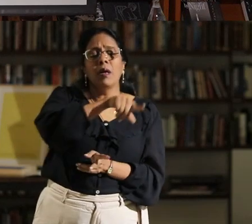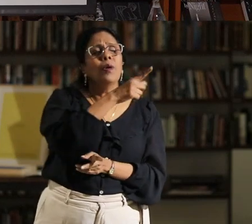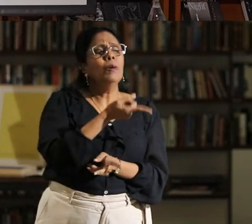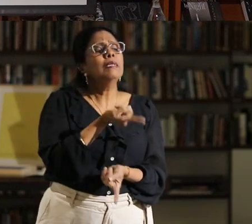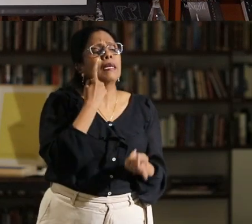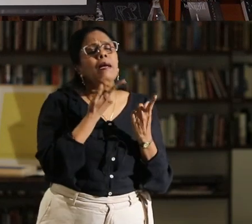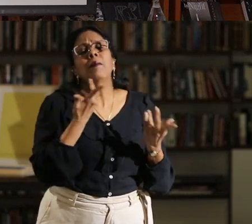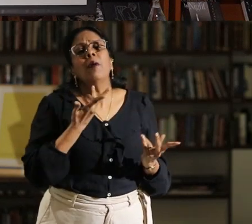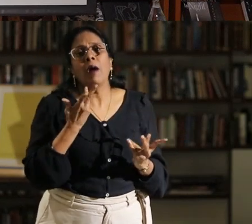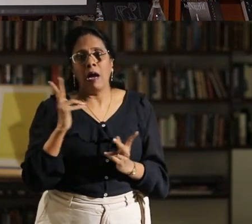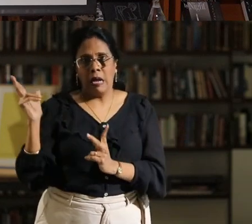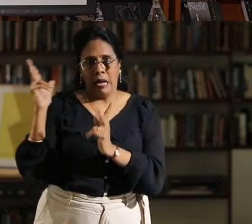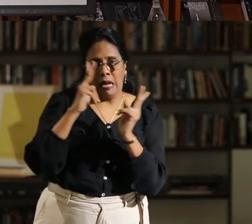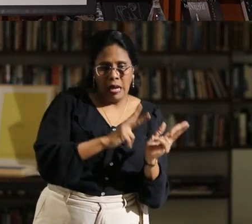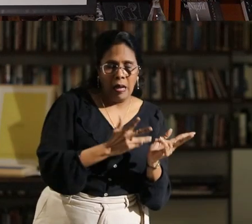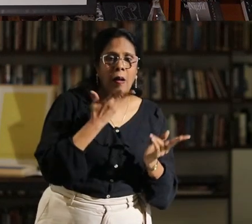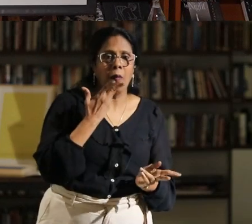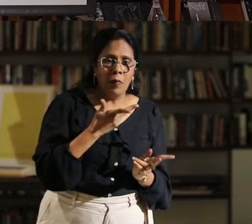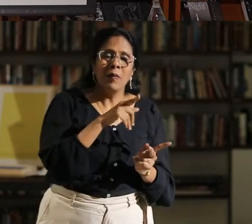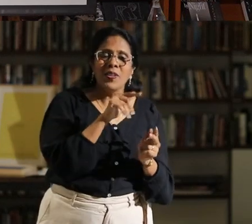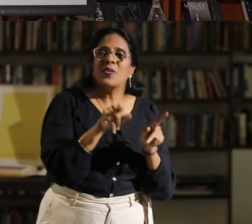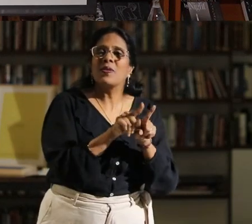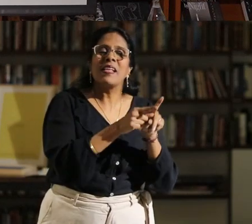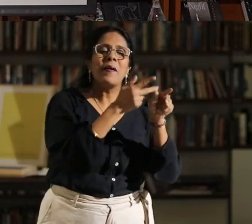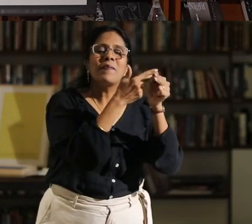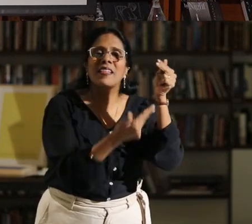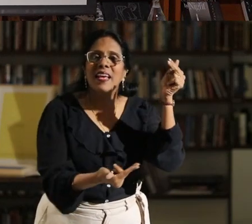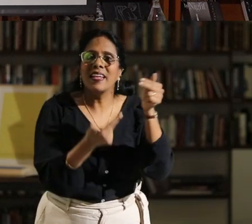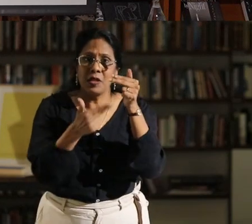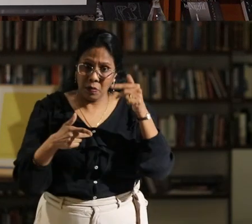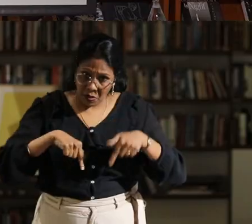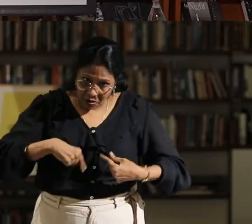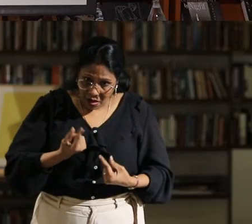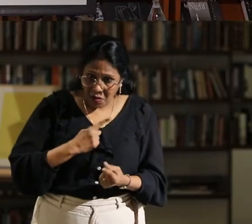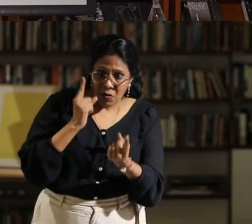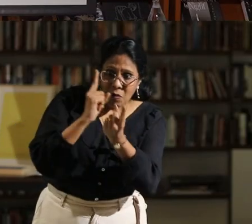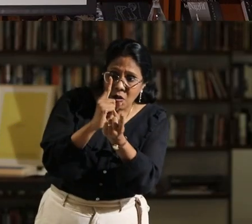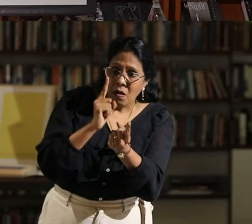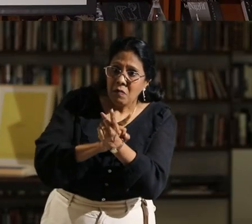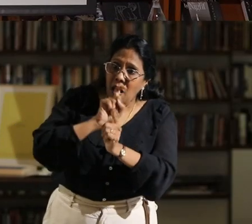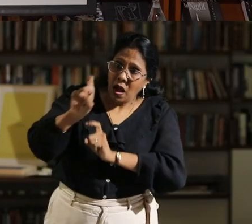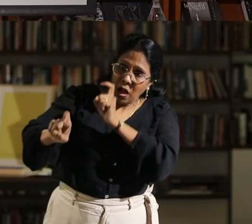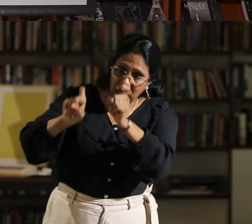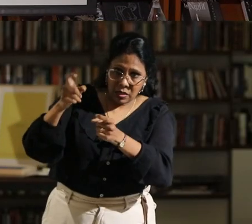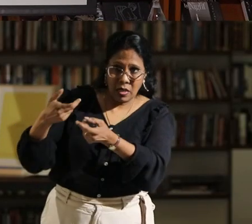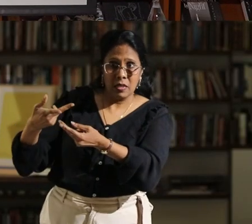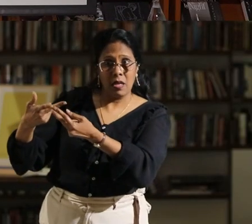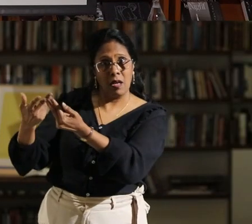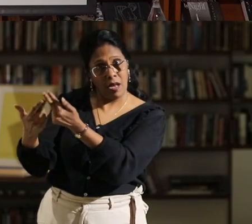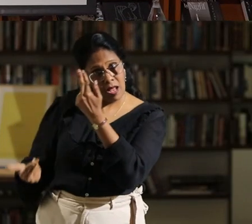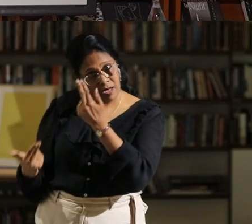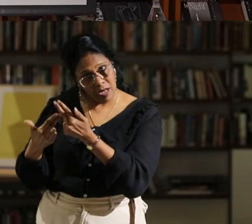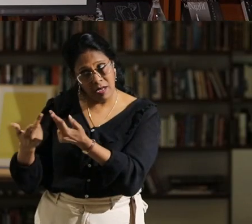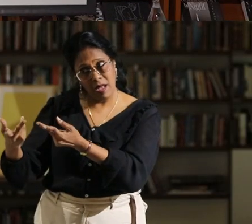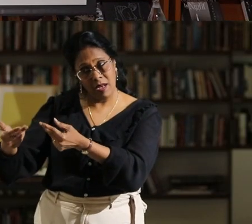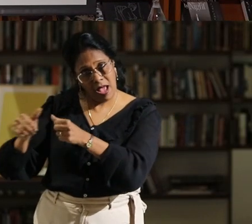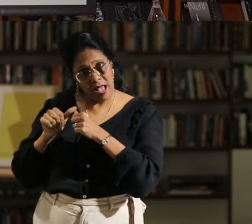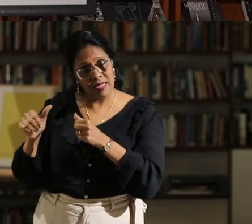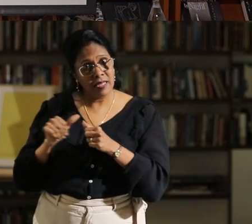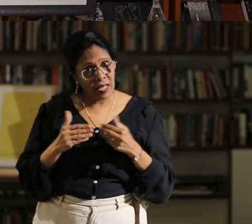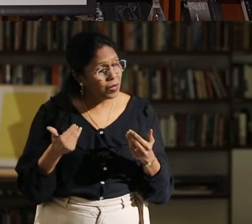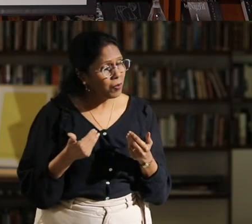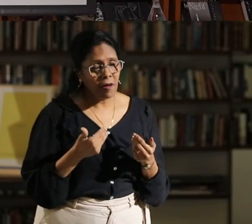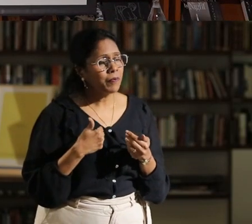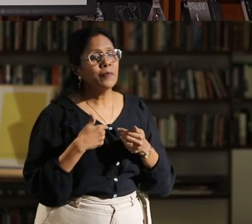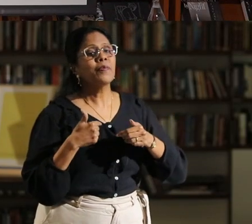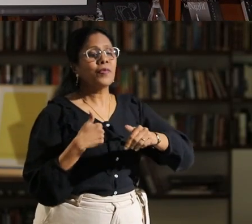जरा देखना क्या कर रहा है. But this kind of story, if you ask someone, nobody's going to tell you. But you have to push the ways